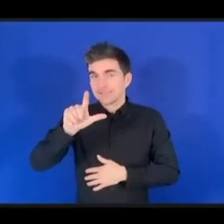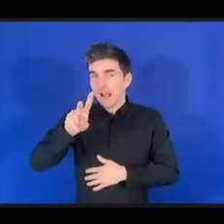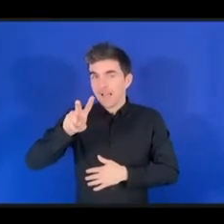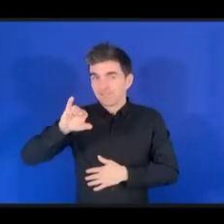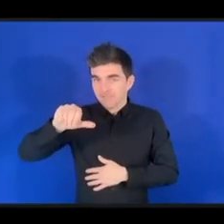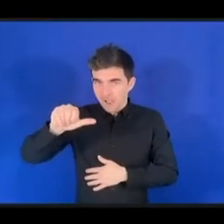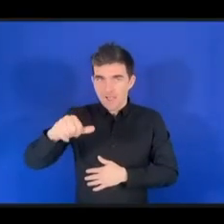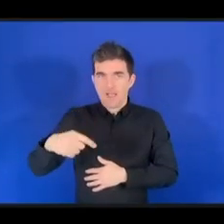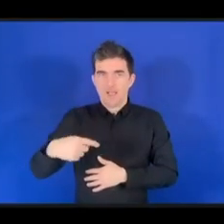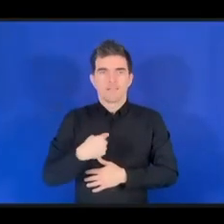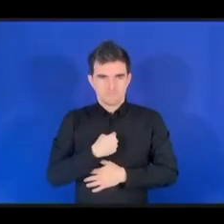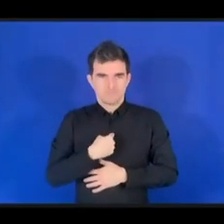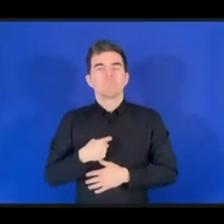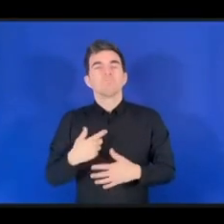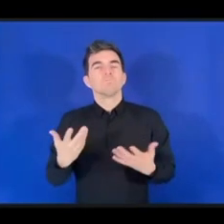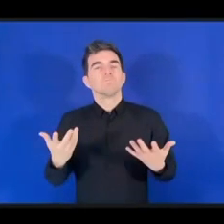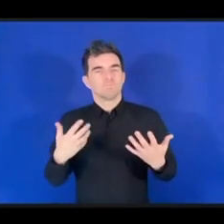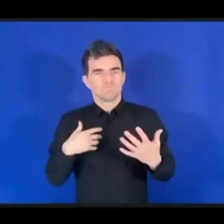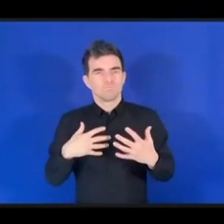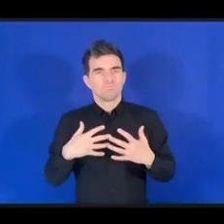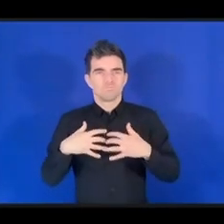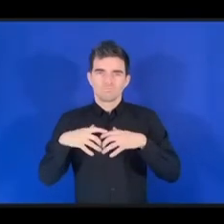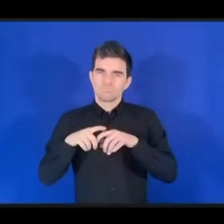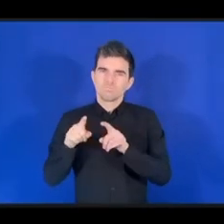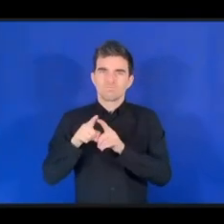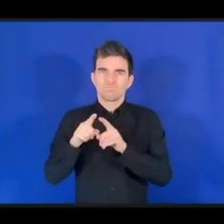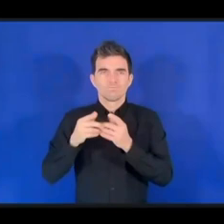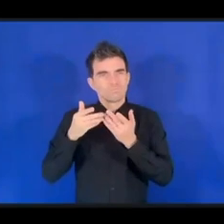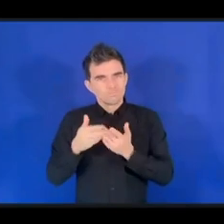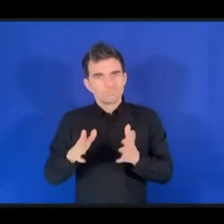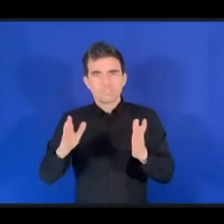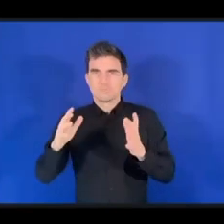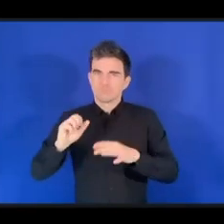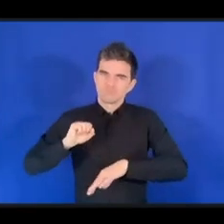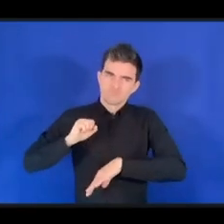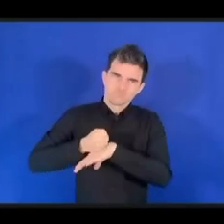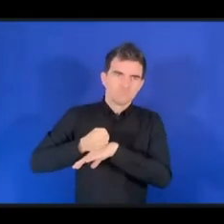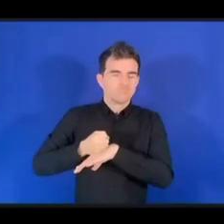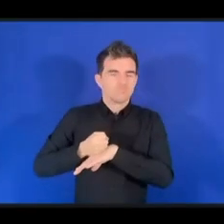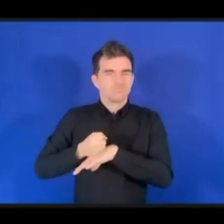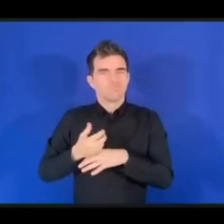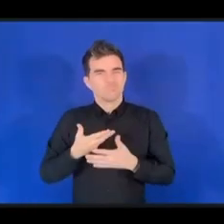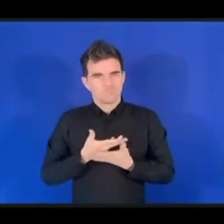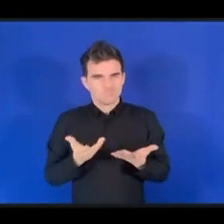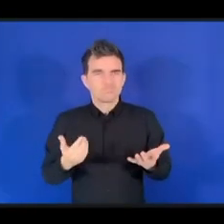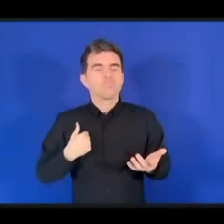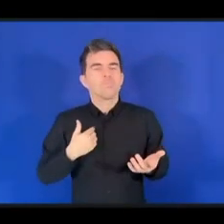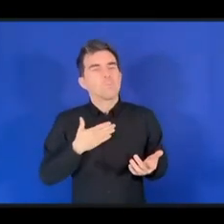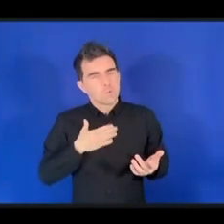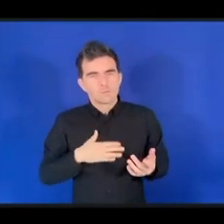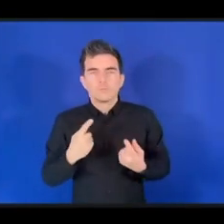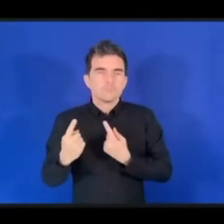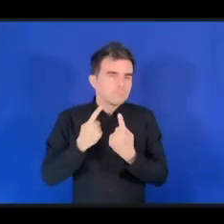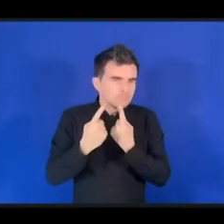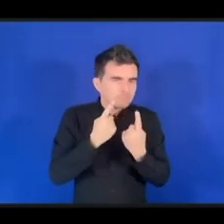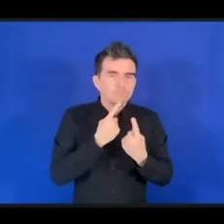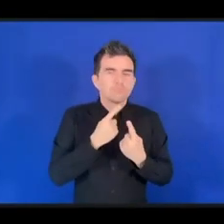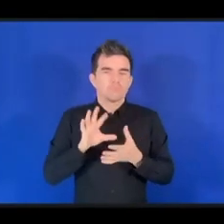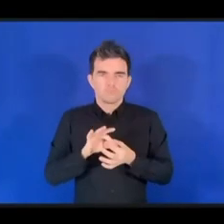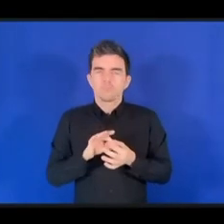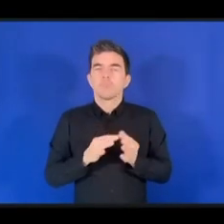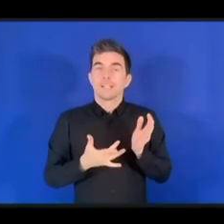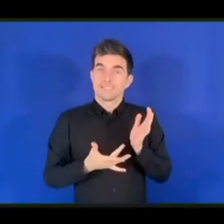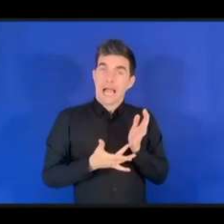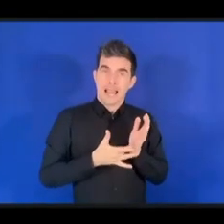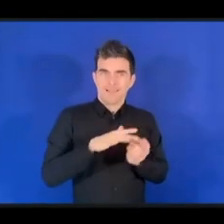وانا قائمه باعمال رئيس مجلس اداره مؤسسه ابنيك انا اتحدث بنيا نبتي عن